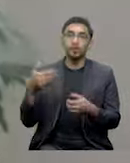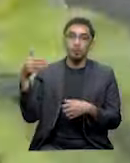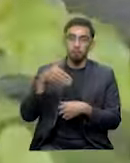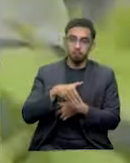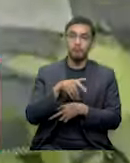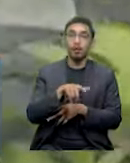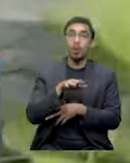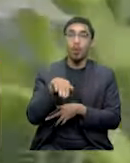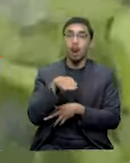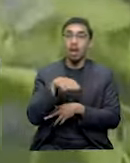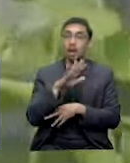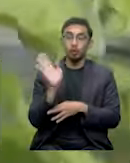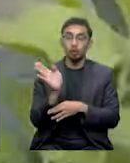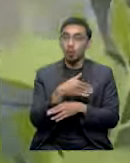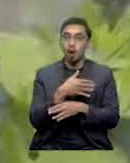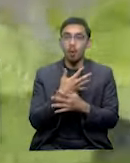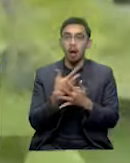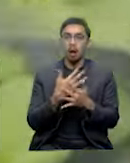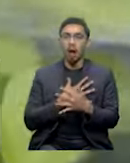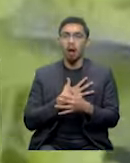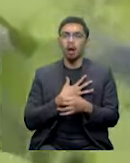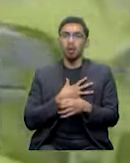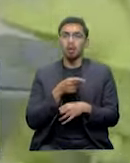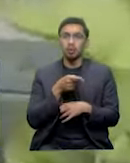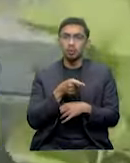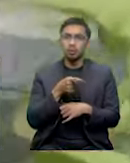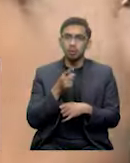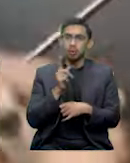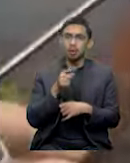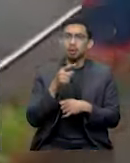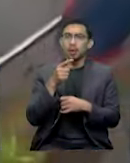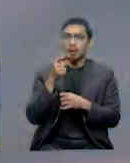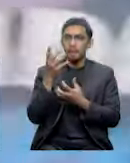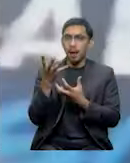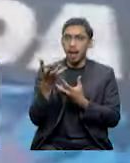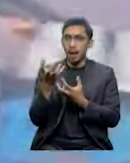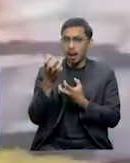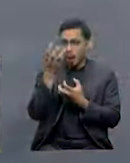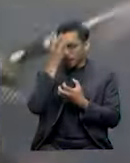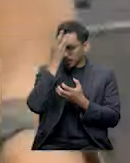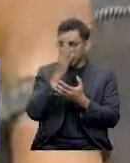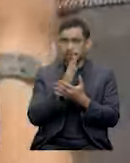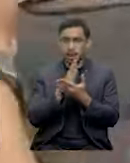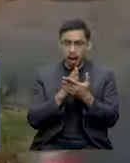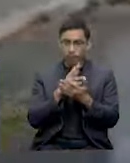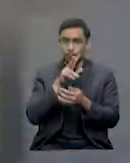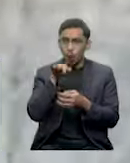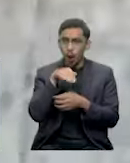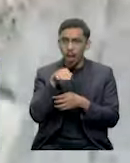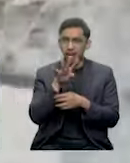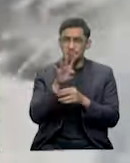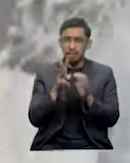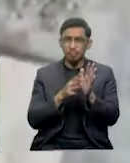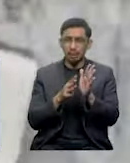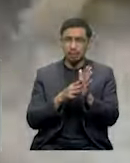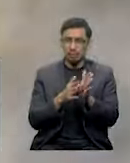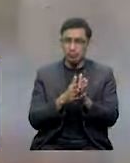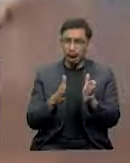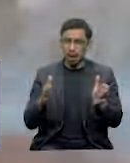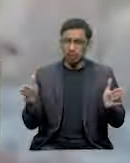mengejutkan warga Jalan Cilikriwut, Palangkaraya, Kalimantan Tengah. Ular sepanjang 4 meter ini didapati saat akan masuk rumah